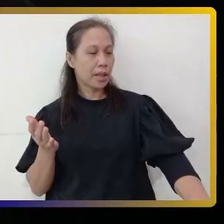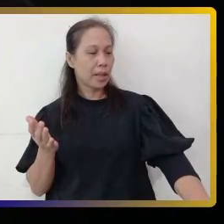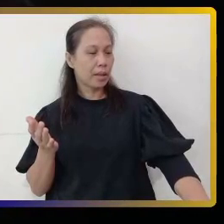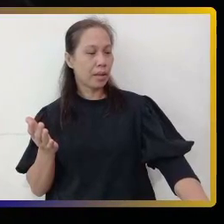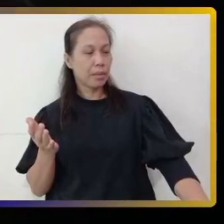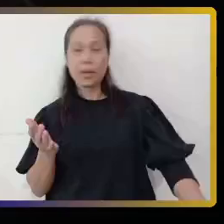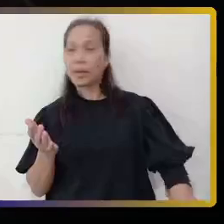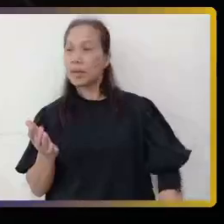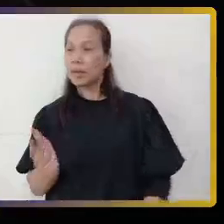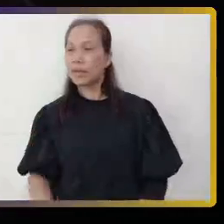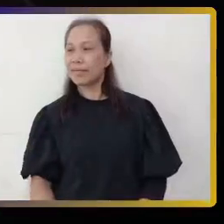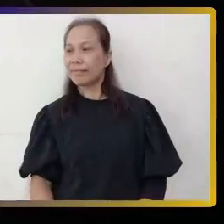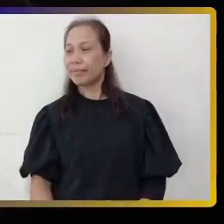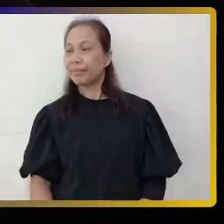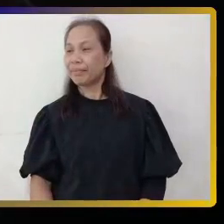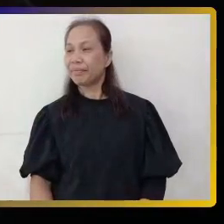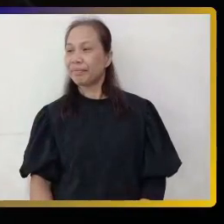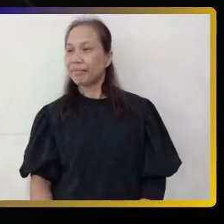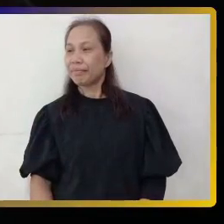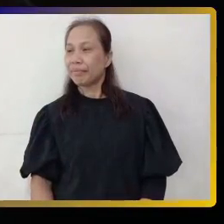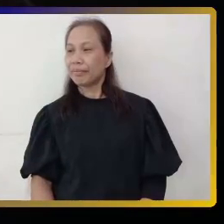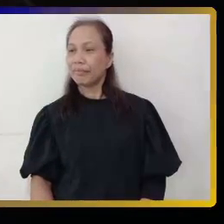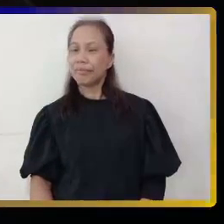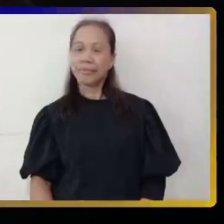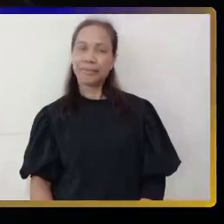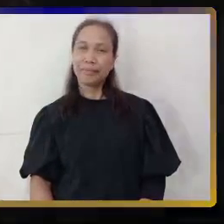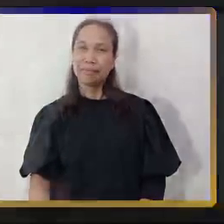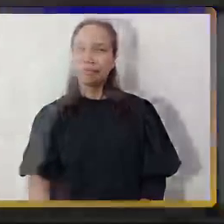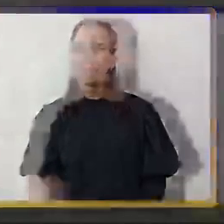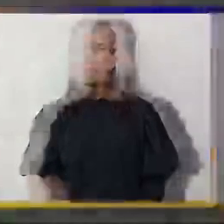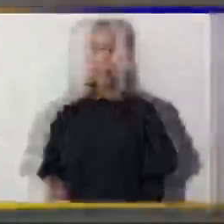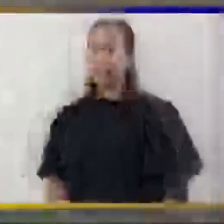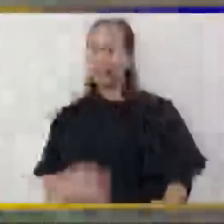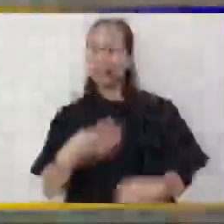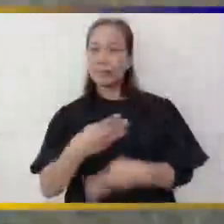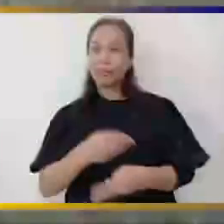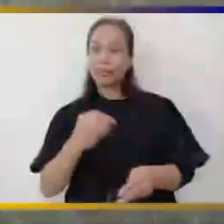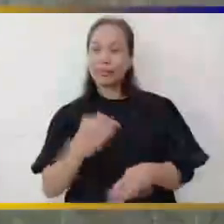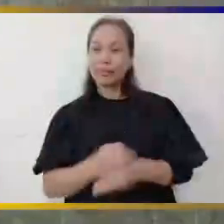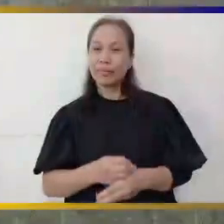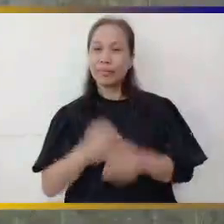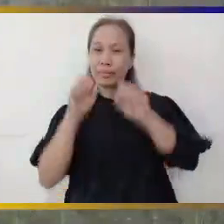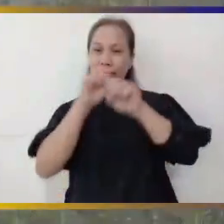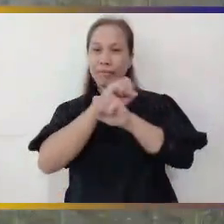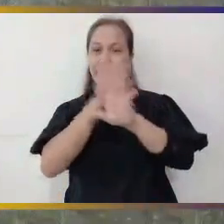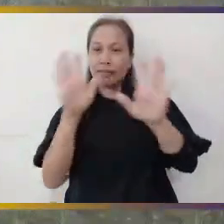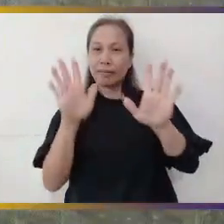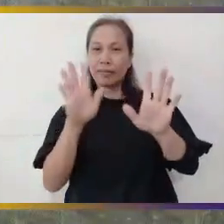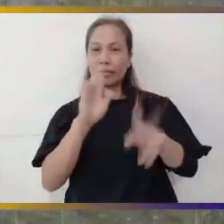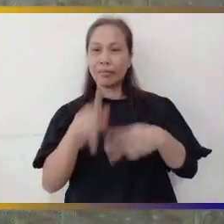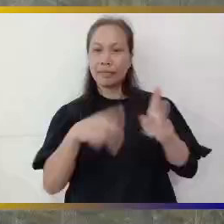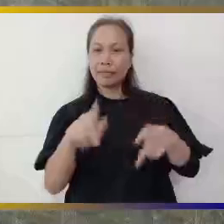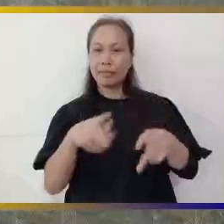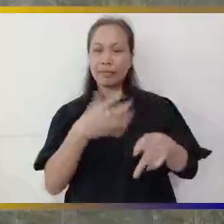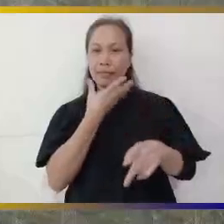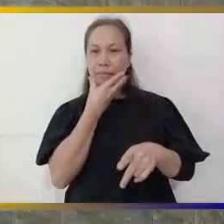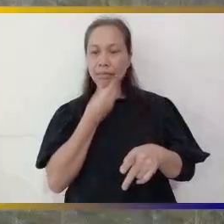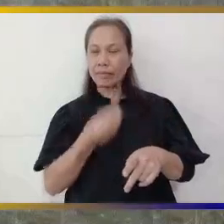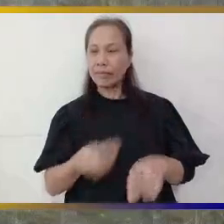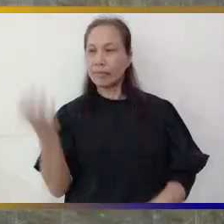say the Lord of host okay now Listen to make it clear doon sa mga tao sa mga